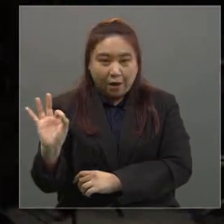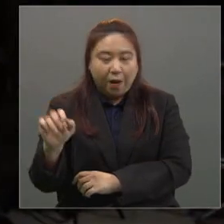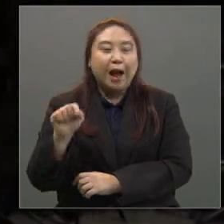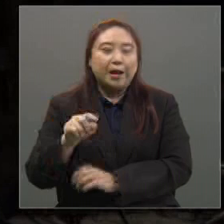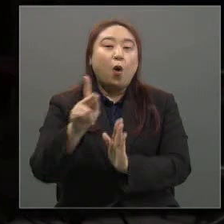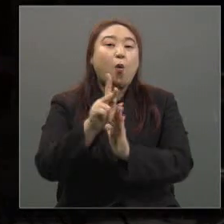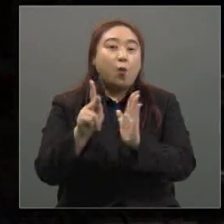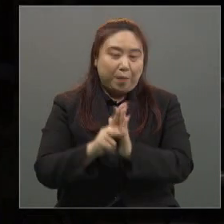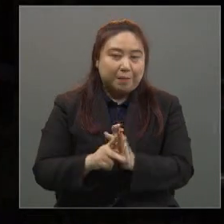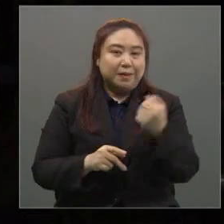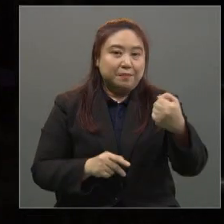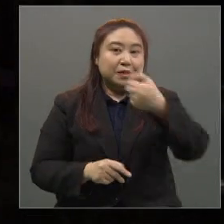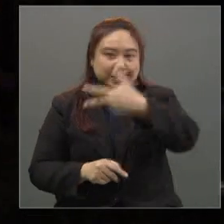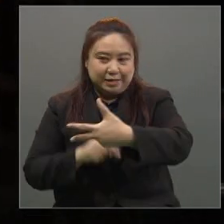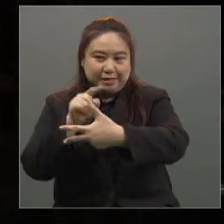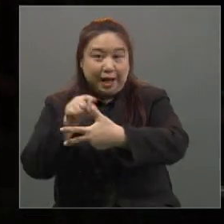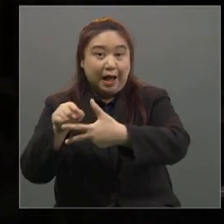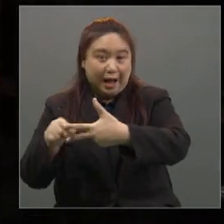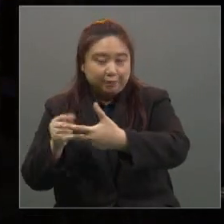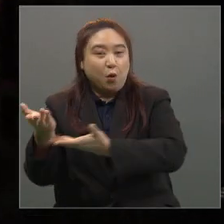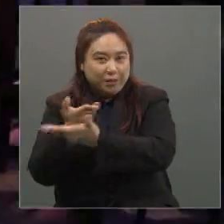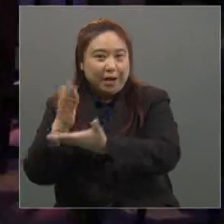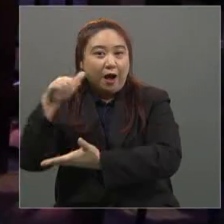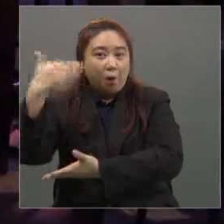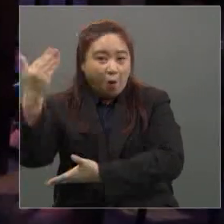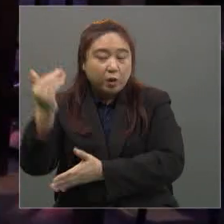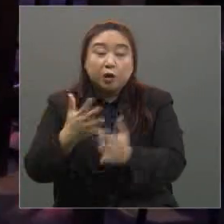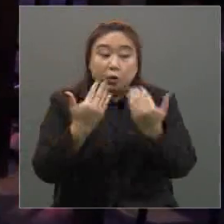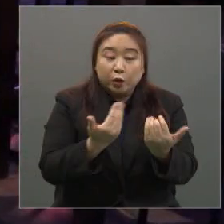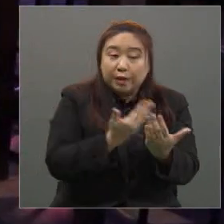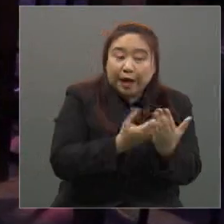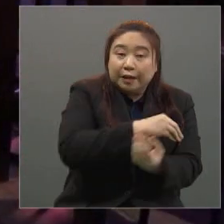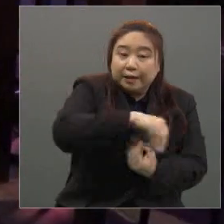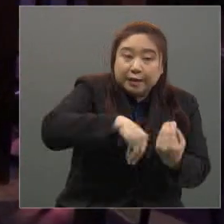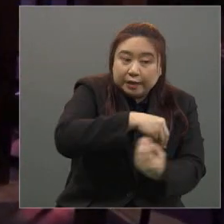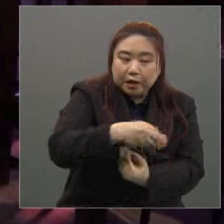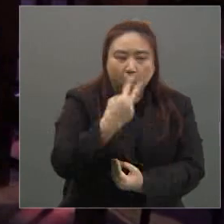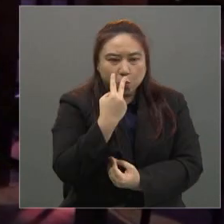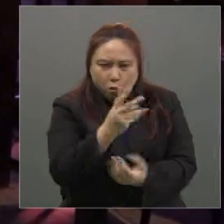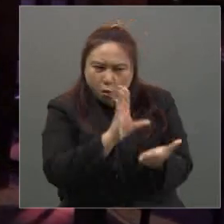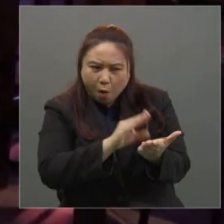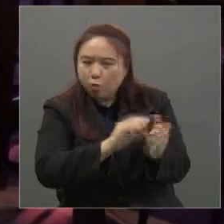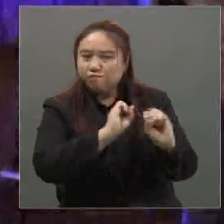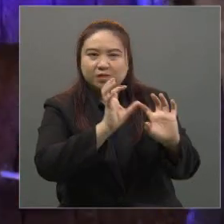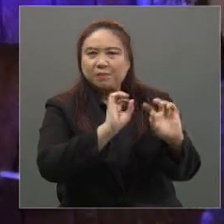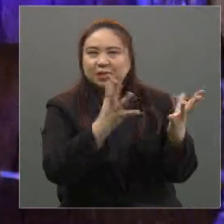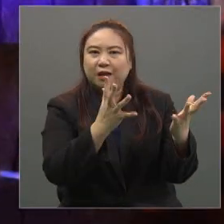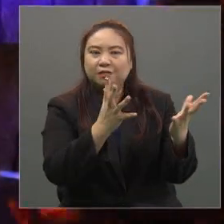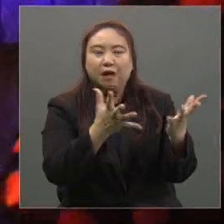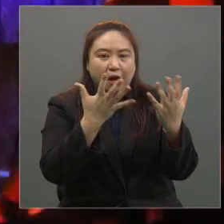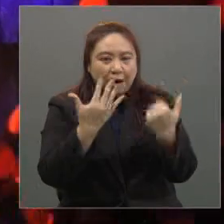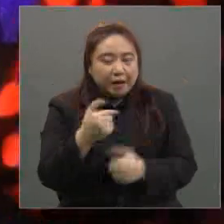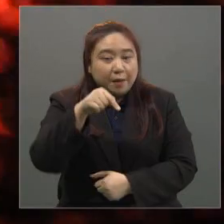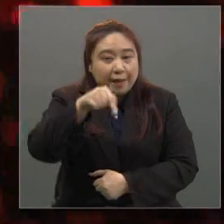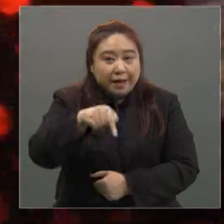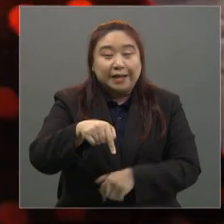หมาย 3ฉบับที่ต้องมีการพิจารณาส่วนมิติเศรษฐกิจขณะนี้ยังไม่มีข้อมูลที่ชัดเจนขณะที่พื้นที่นำร่องในการขยาย